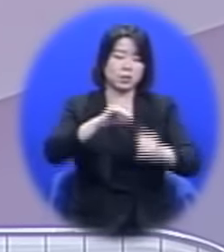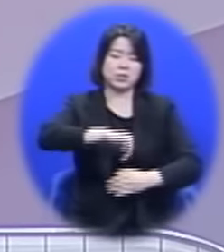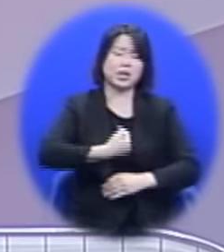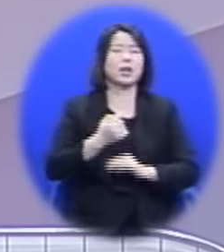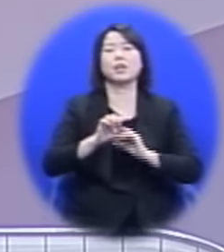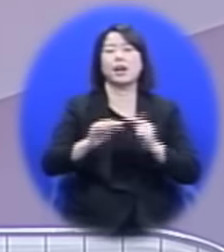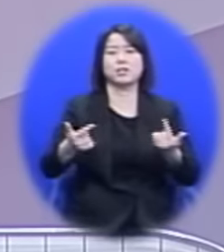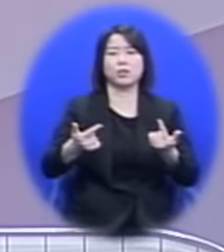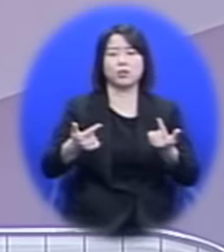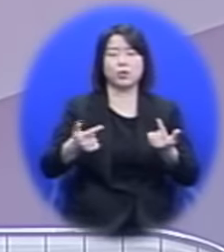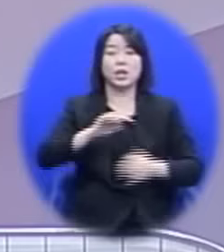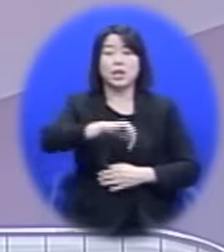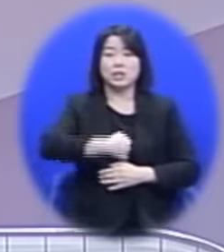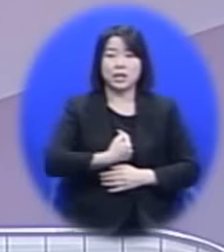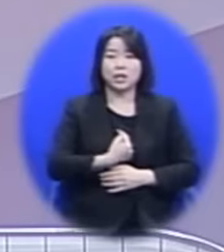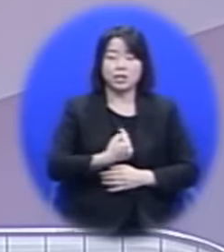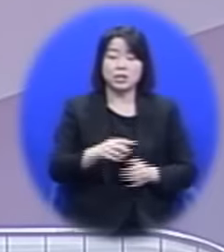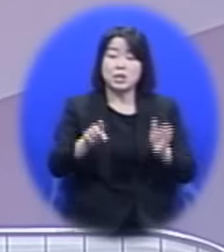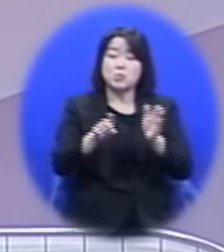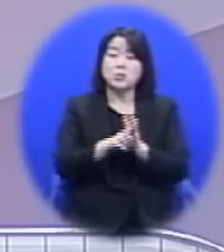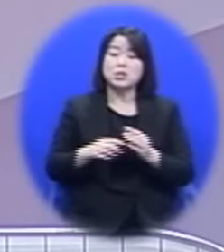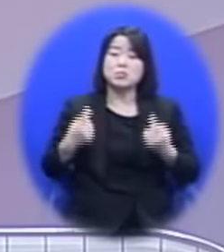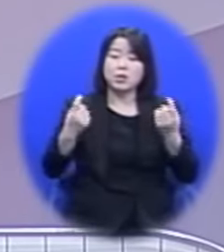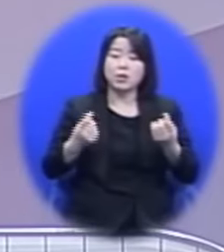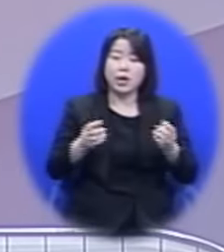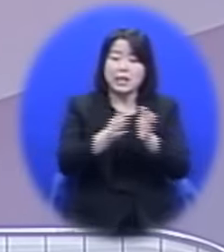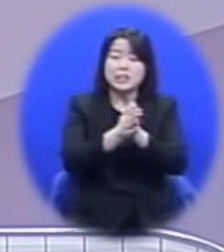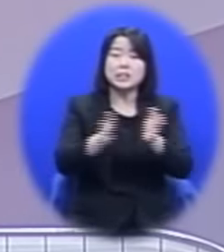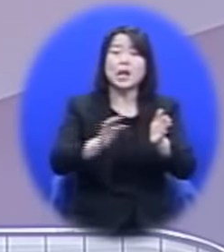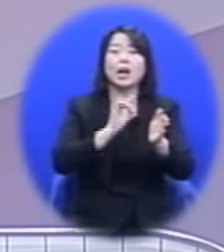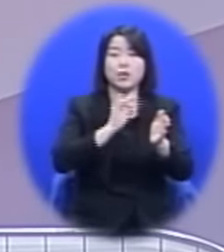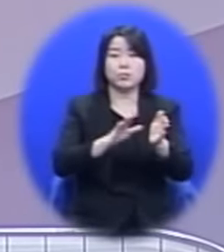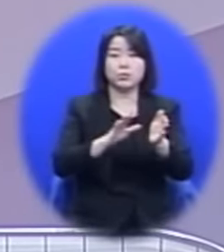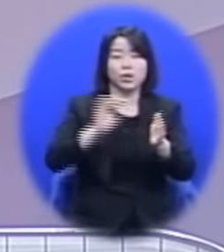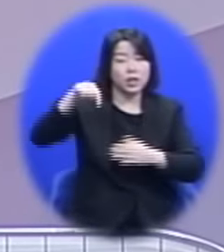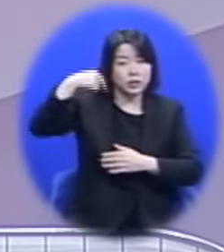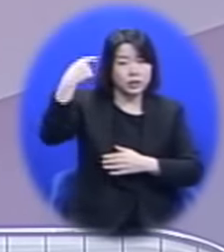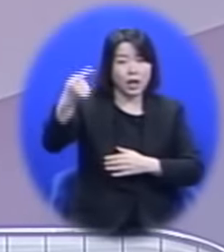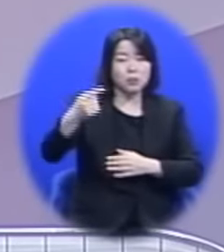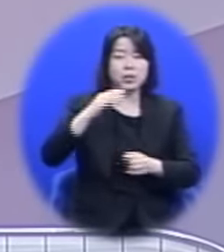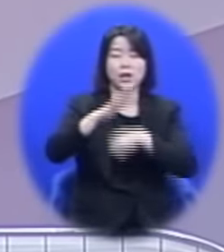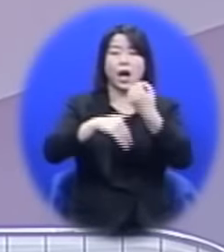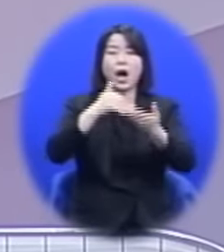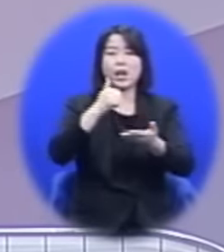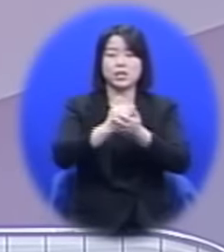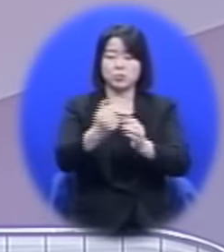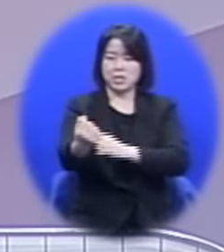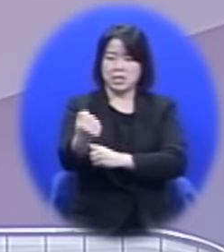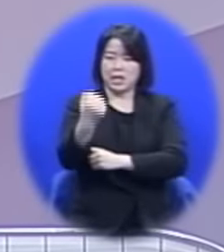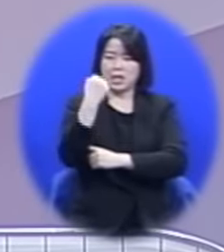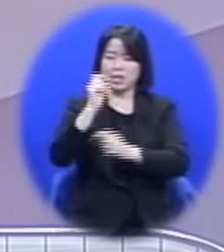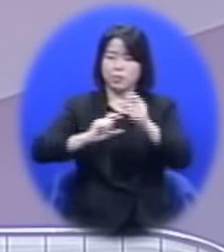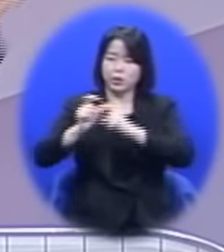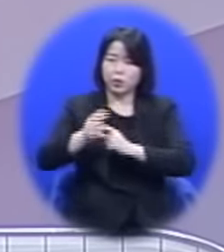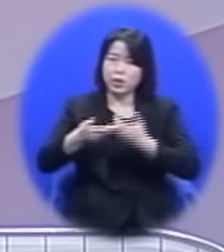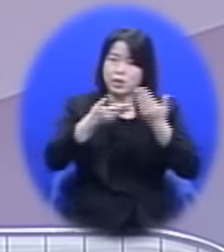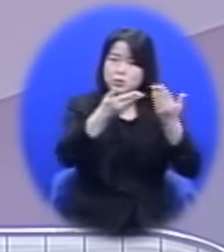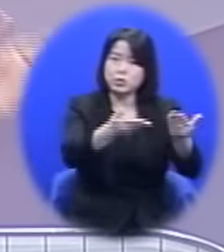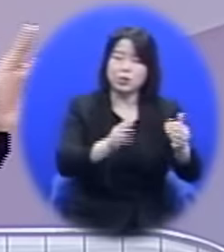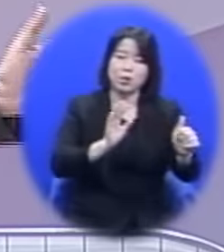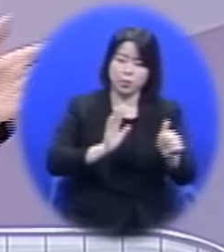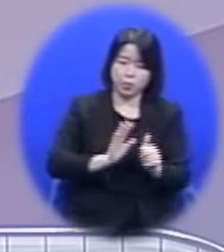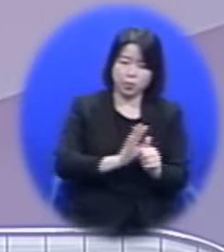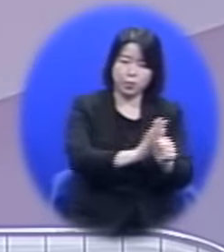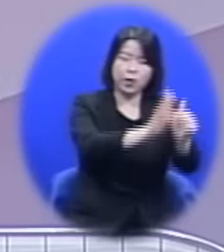본인은 순례의 길을 시작한 것뿐이죠. 그 다음에는 하나님이 힘을 더해 주셔서 하나님 앞에까지